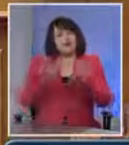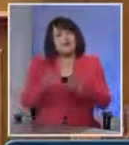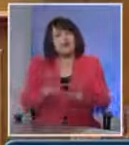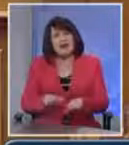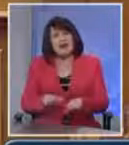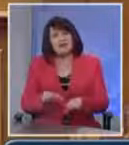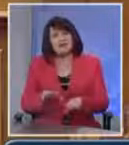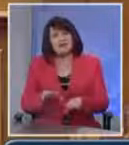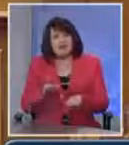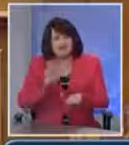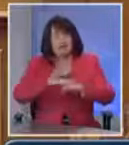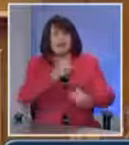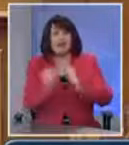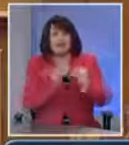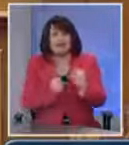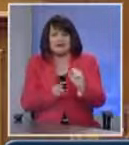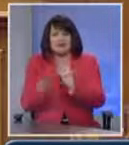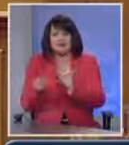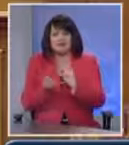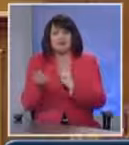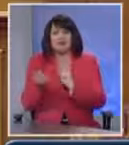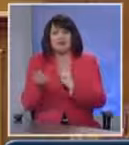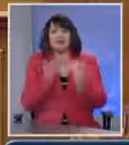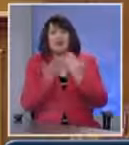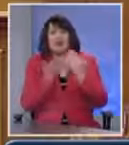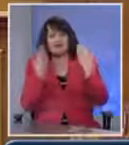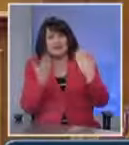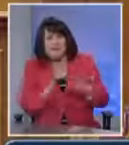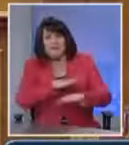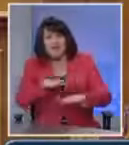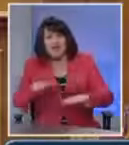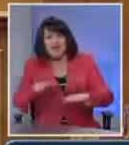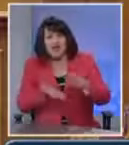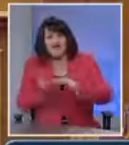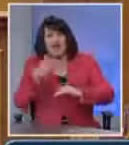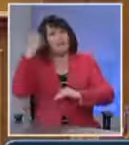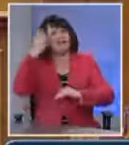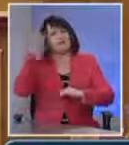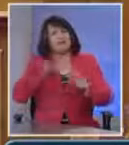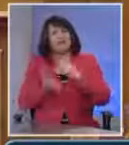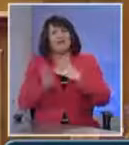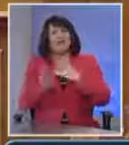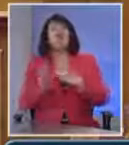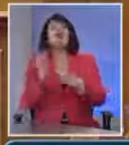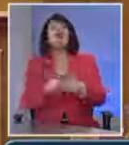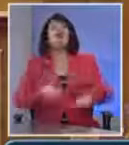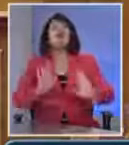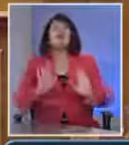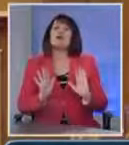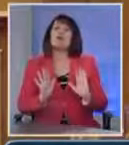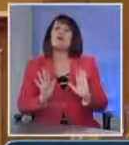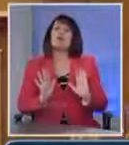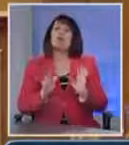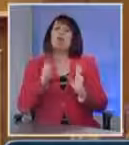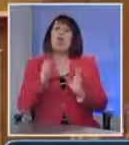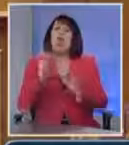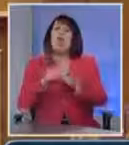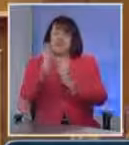λόγω της κρίσης. Παιδιά που σπούδασαν εδώ, επιστήμονες, πολίτες που είναι γεγραμμένοι στους